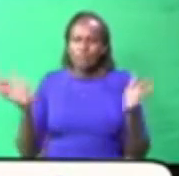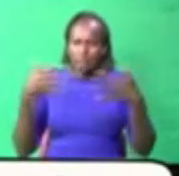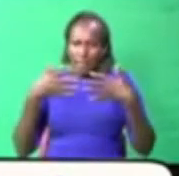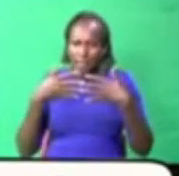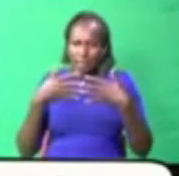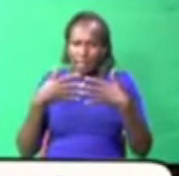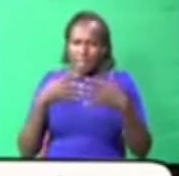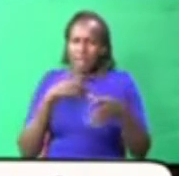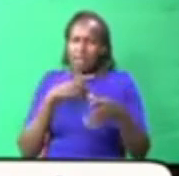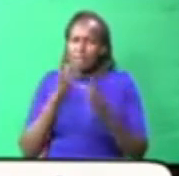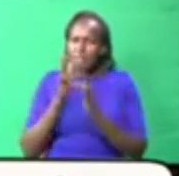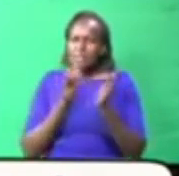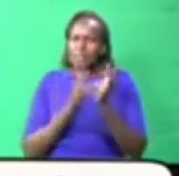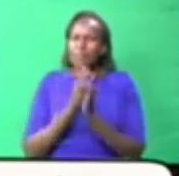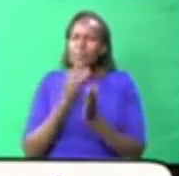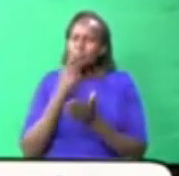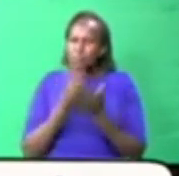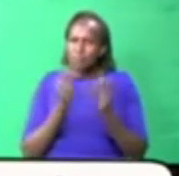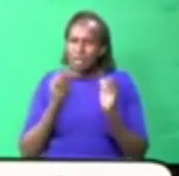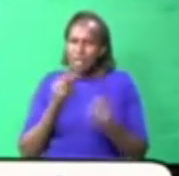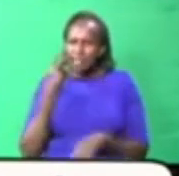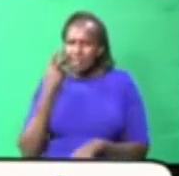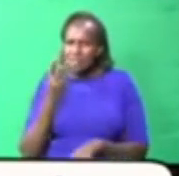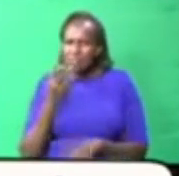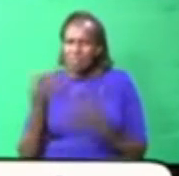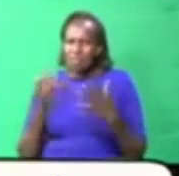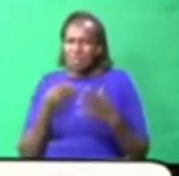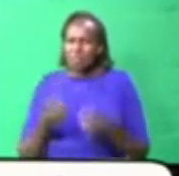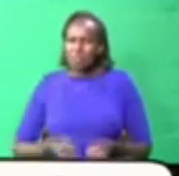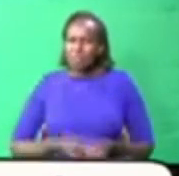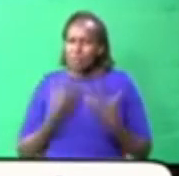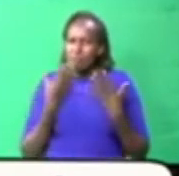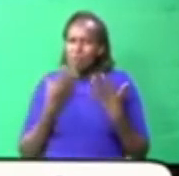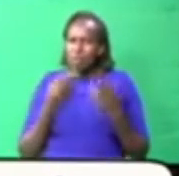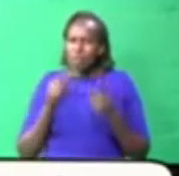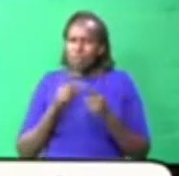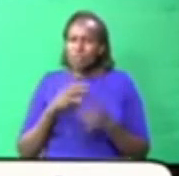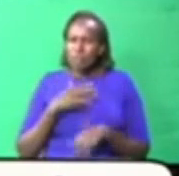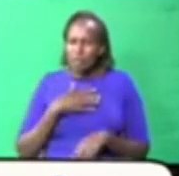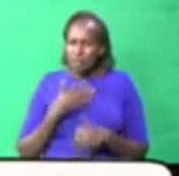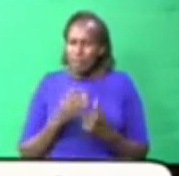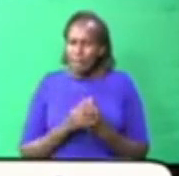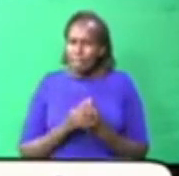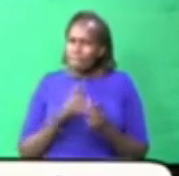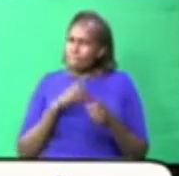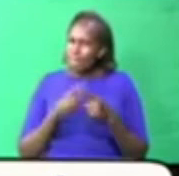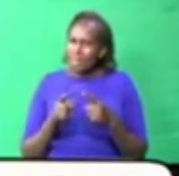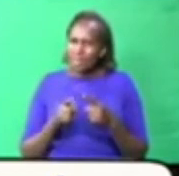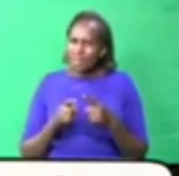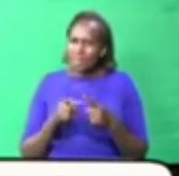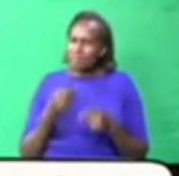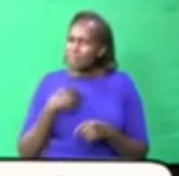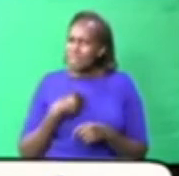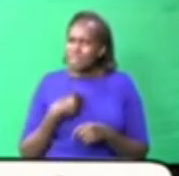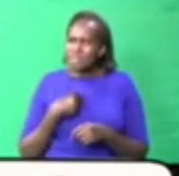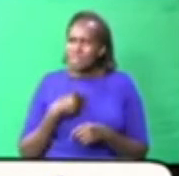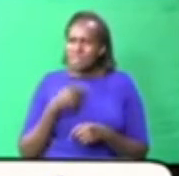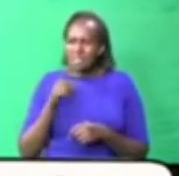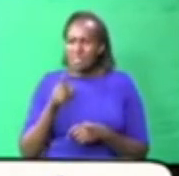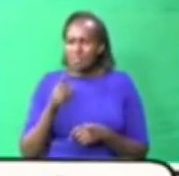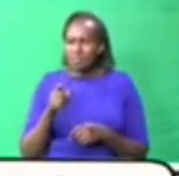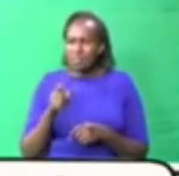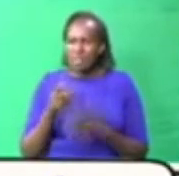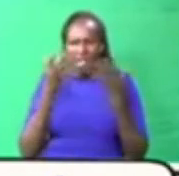Na mimi nasema, hili linaonekana ni jambo la kutisha sana kwenye mabaki wa Israeli. lakini kwangu, je, hili jambo ni zito